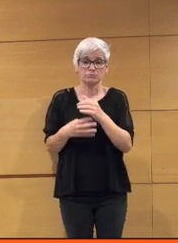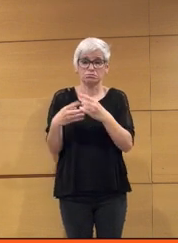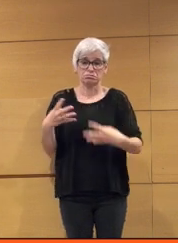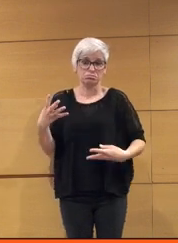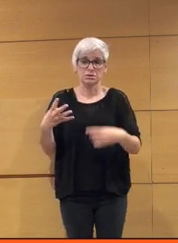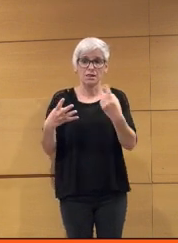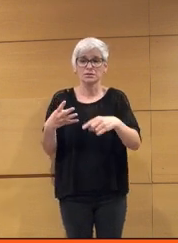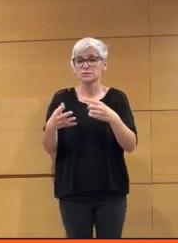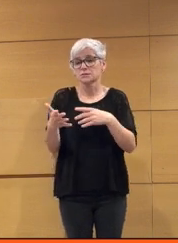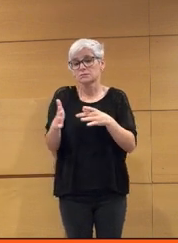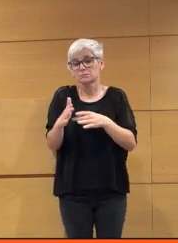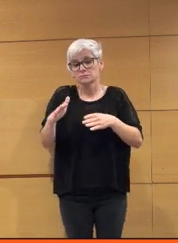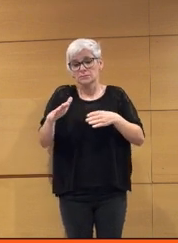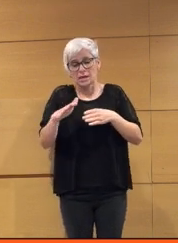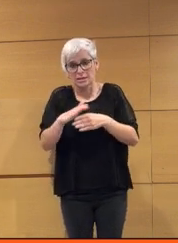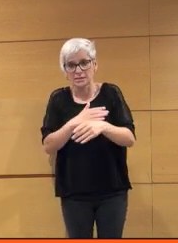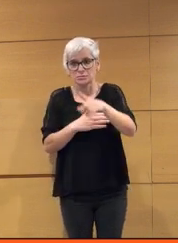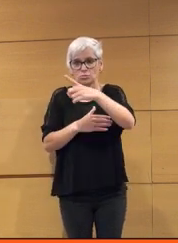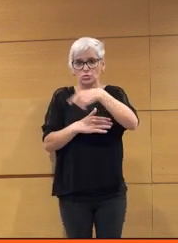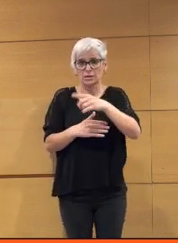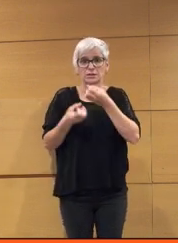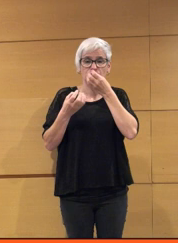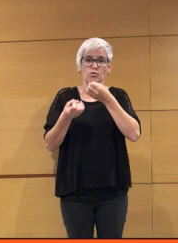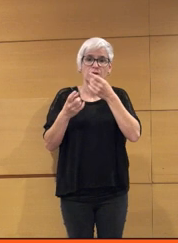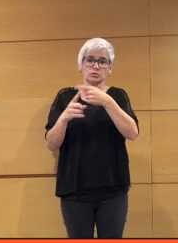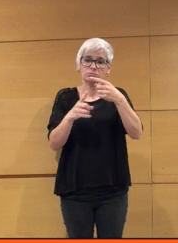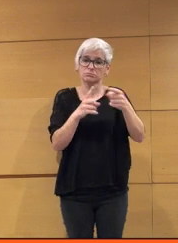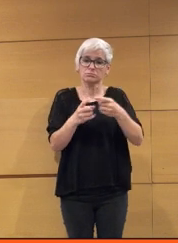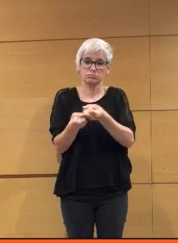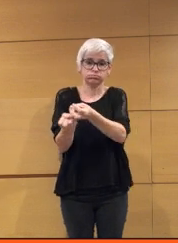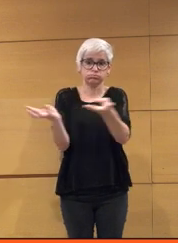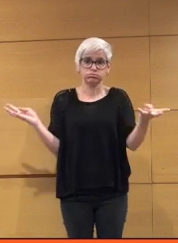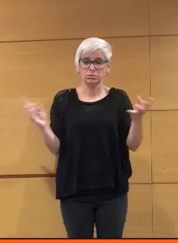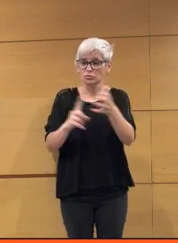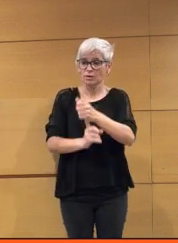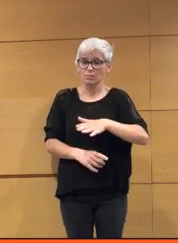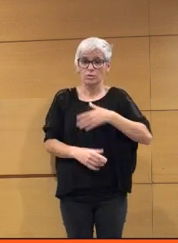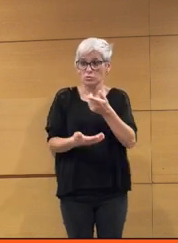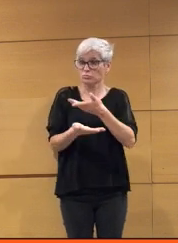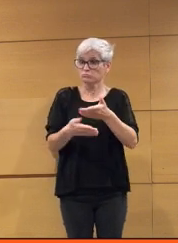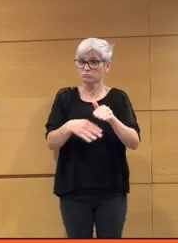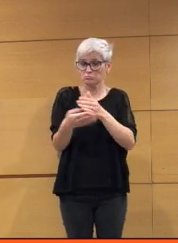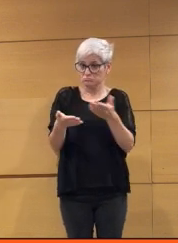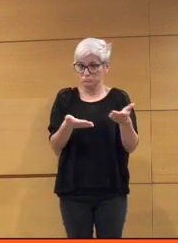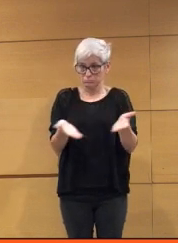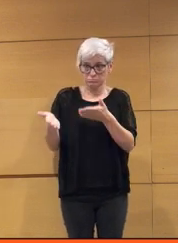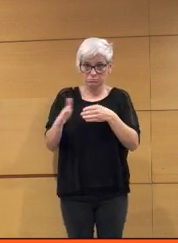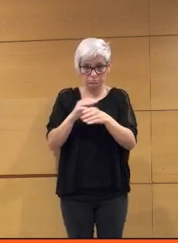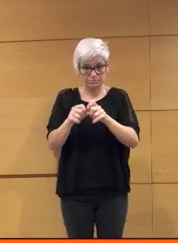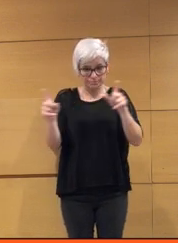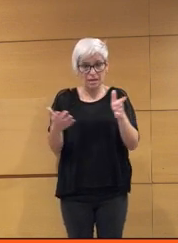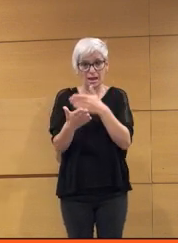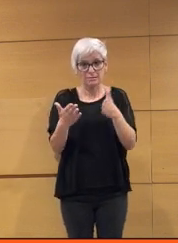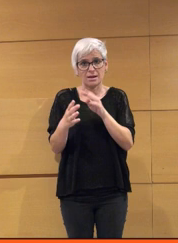és com un punt d'entrada on podeu trobar informació molt diversa i us convido a consultar el catàleg que